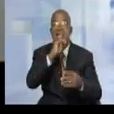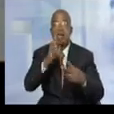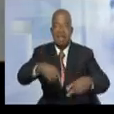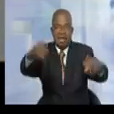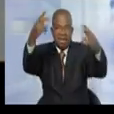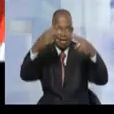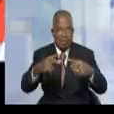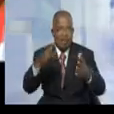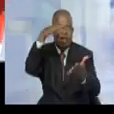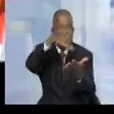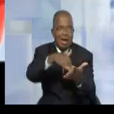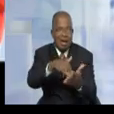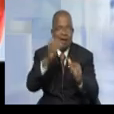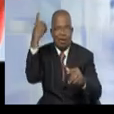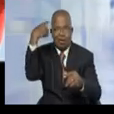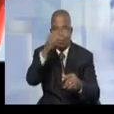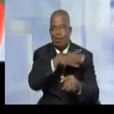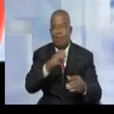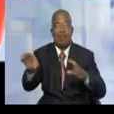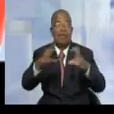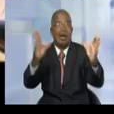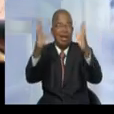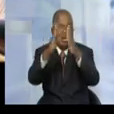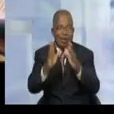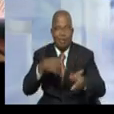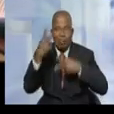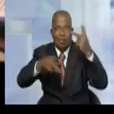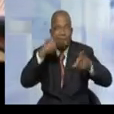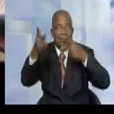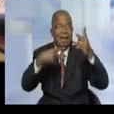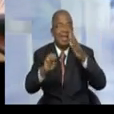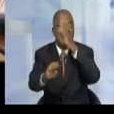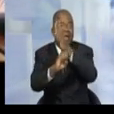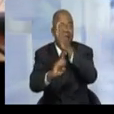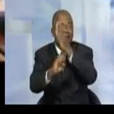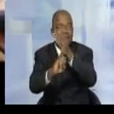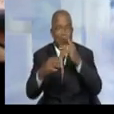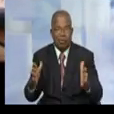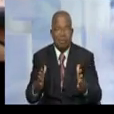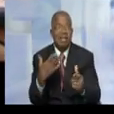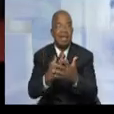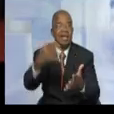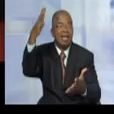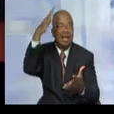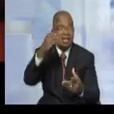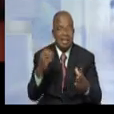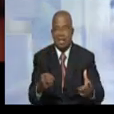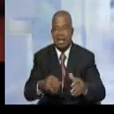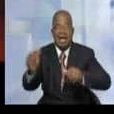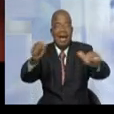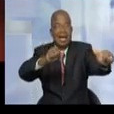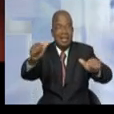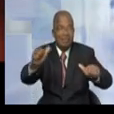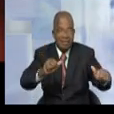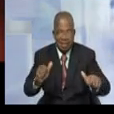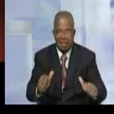coopération économique entre les deux pays. Le Maroc a prévu un certain nombre d'actions économiques, dont la signature d'un ensemble